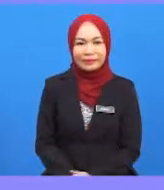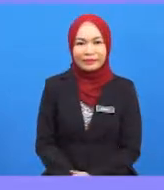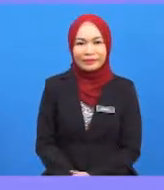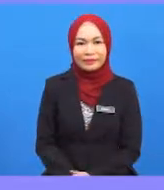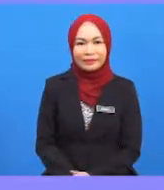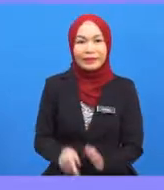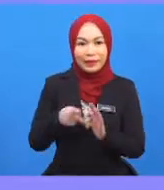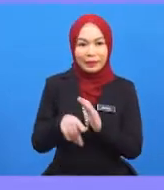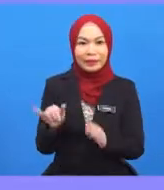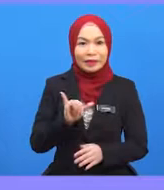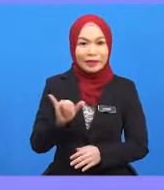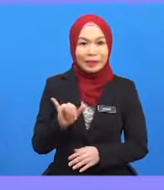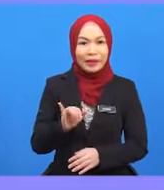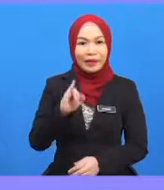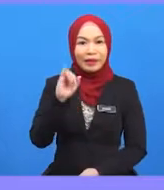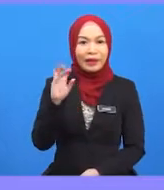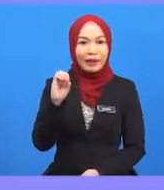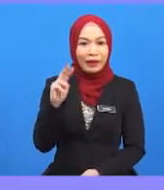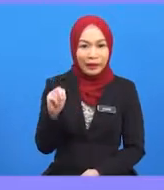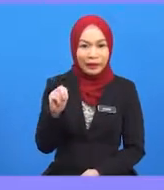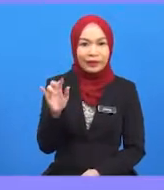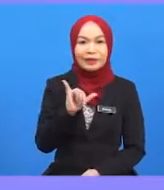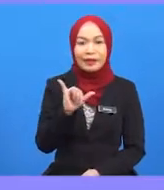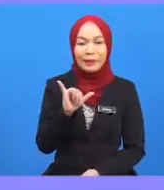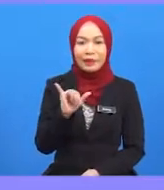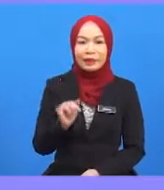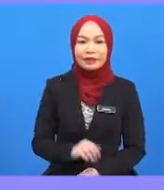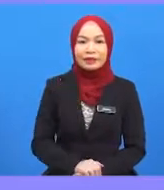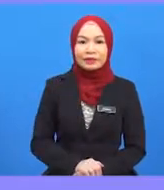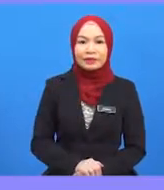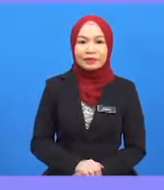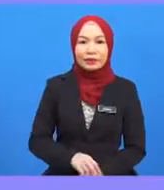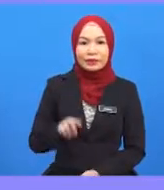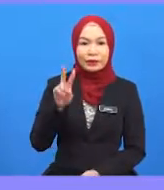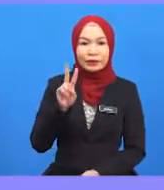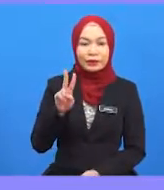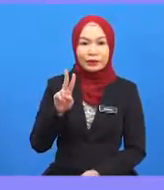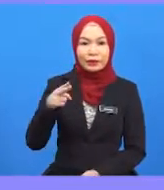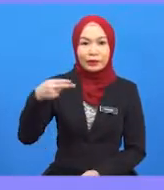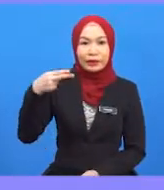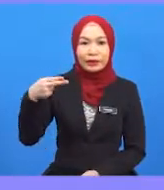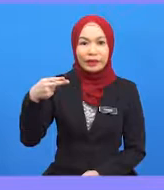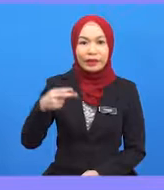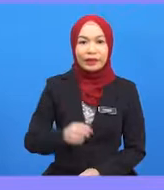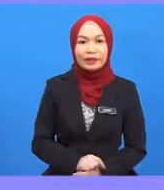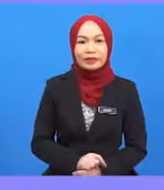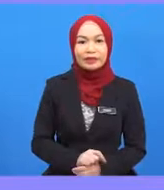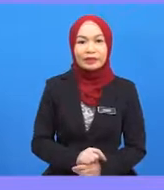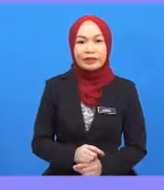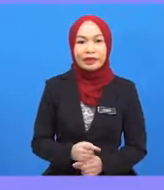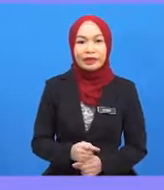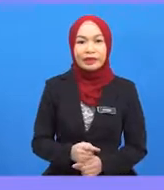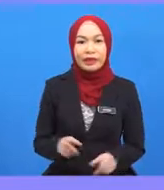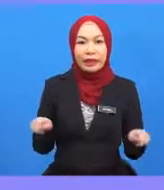Persamaan ionnya masih sama lagi kan? Iaitu 2 mol ion hidrogen bertindak balas dengan